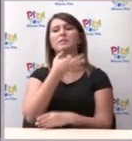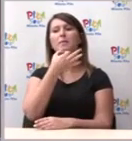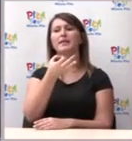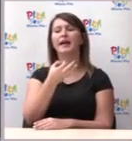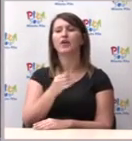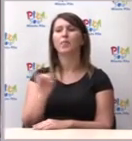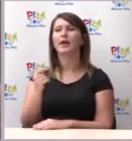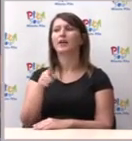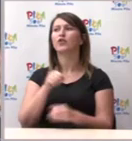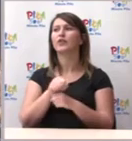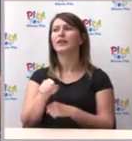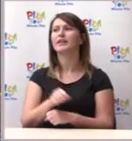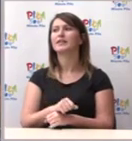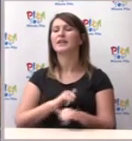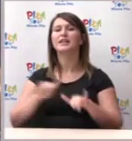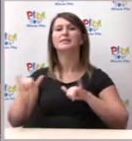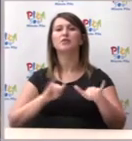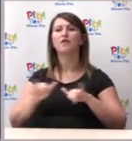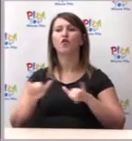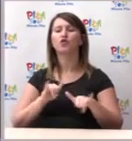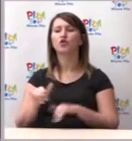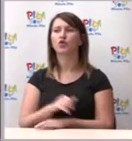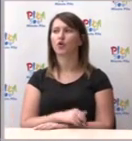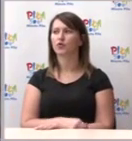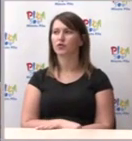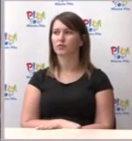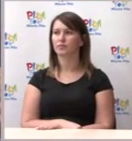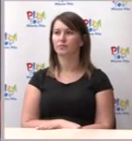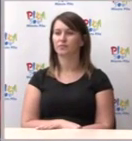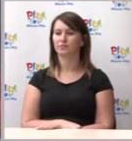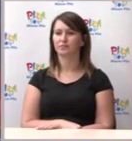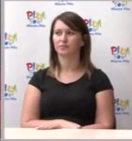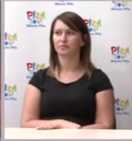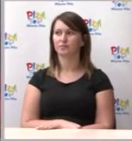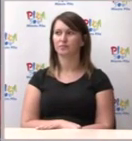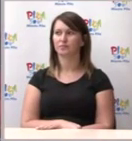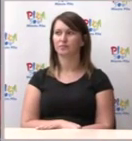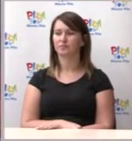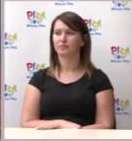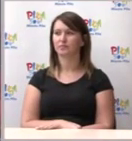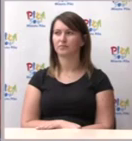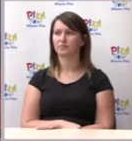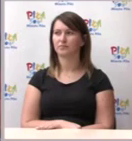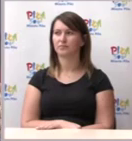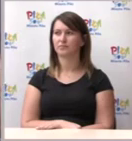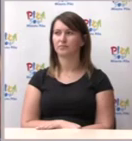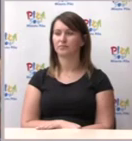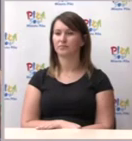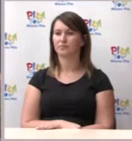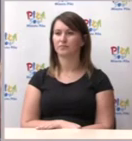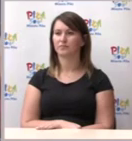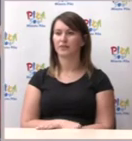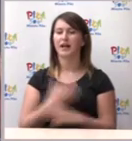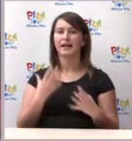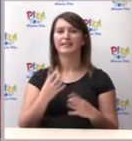panem przewodniczącym, gdyż pozostał taki niesmak, nie wiadomo czy, nie ma tej pewności, czy pan mieszka w Pile, czy pan nie mieszka w Pile i chciałbym wiedzieć,